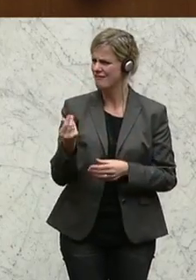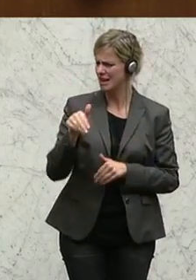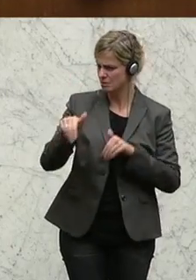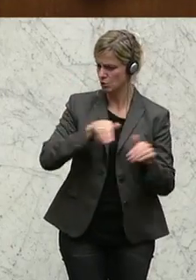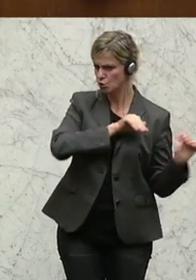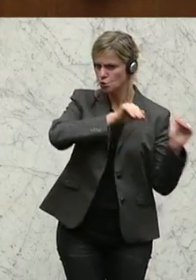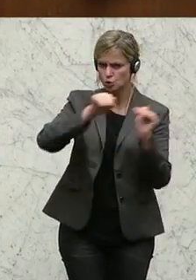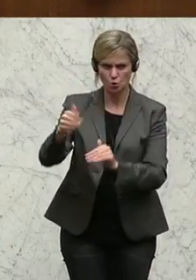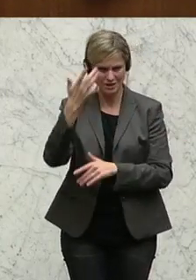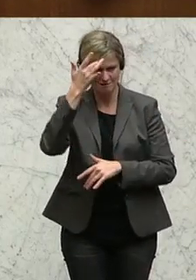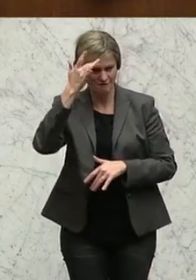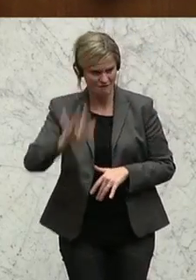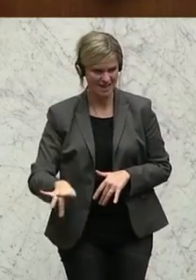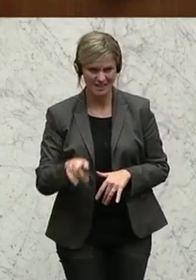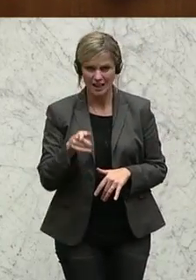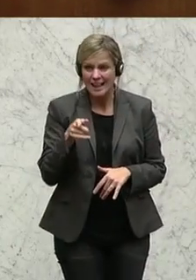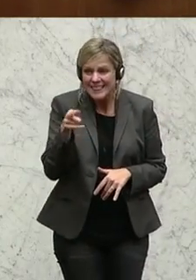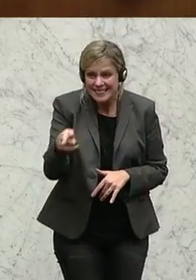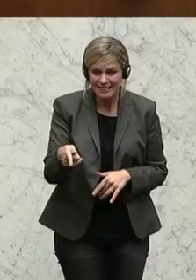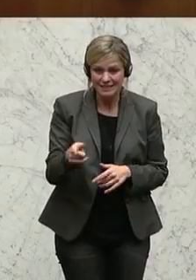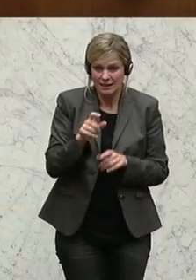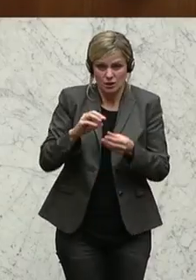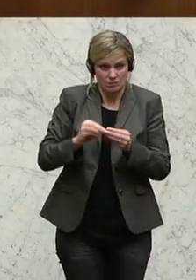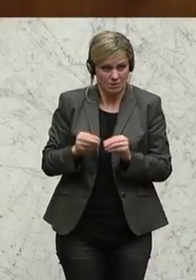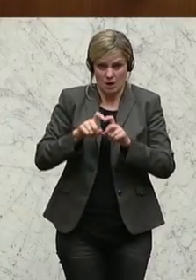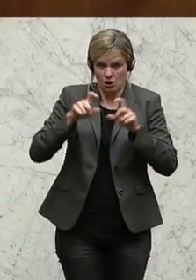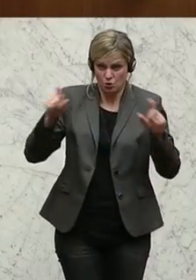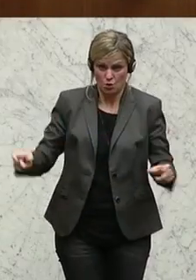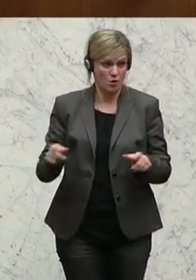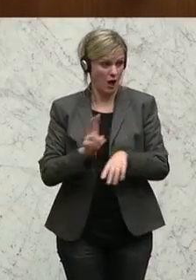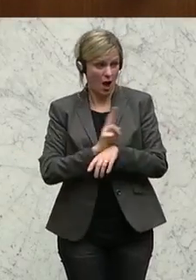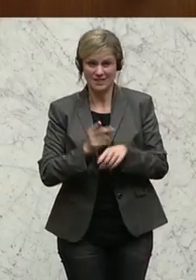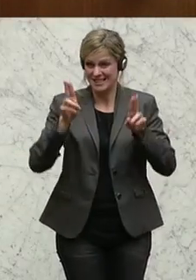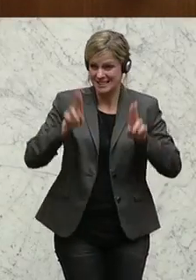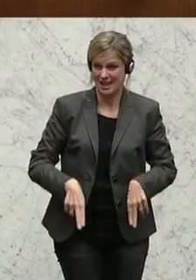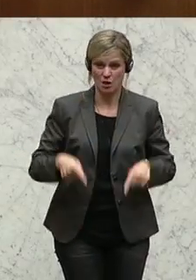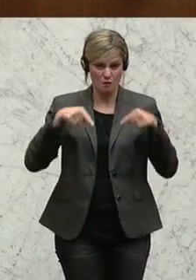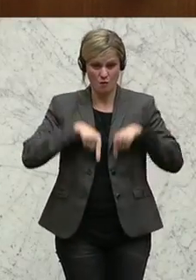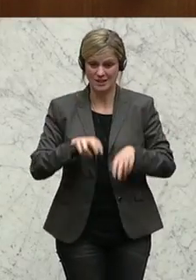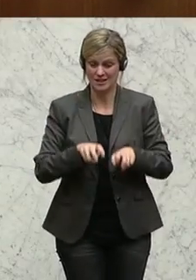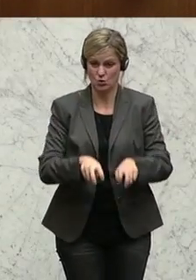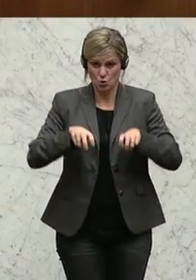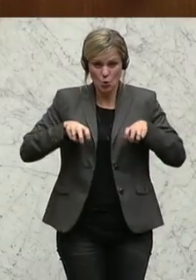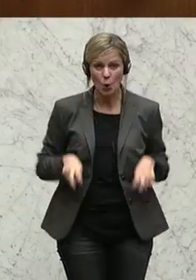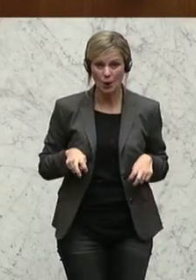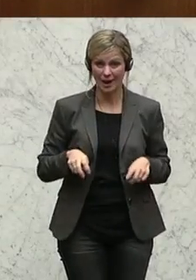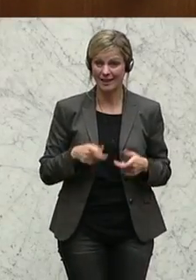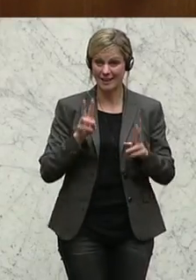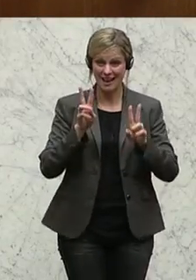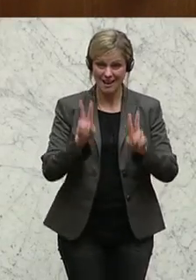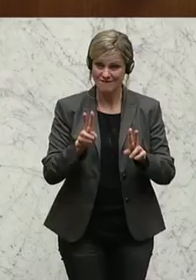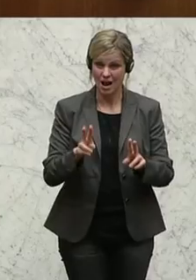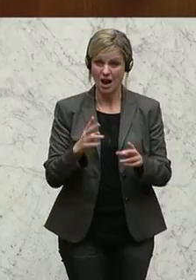dass die natürlich das verschleppt haben, das ist ja zum Greifen. Es sind Aufsichtsratsvorsitzende zurückgetreten der Hypo Alpe Adria, die übrigens der